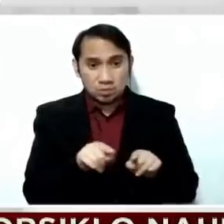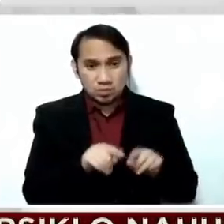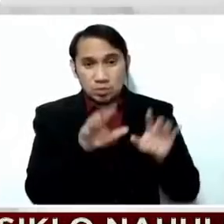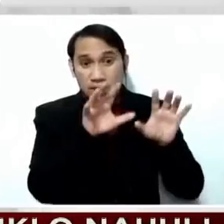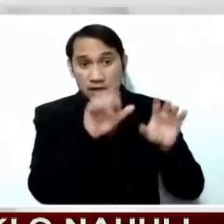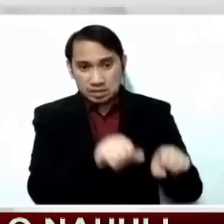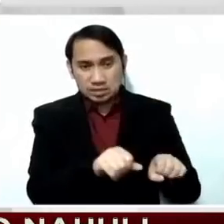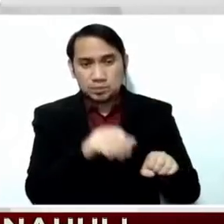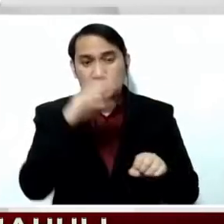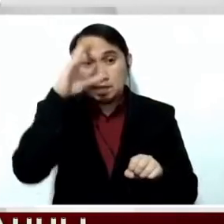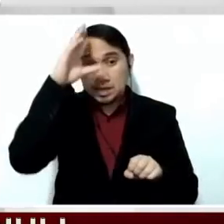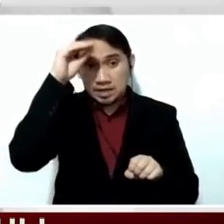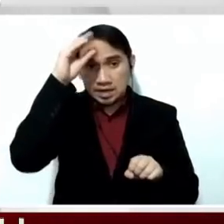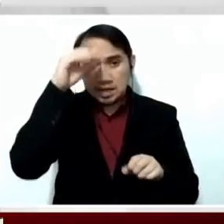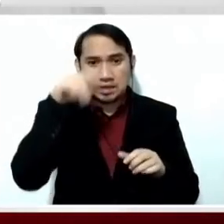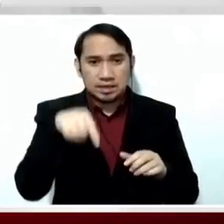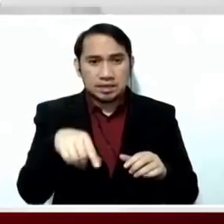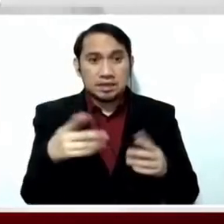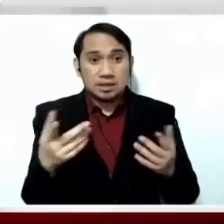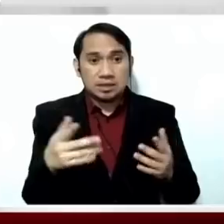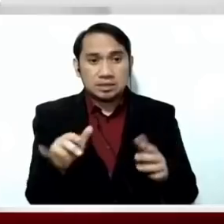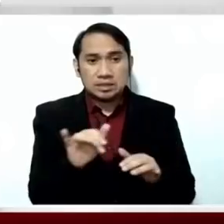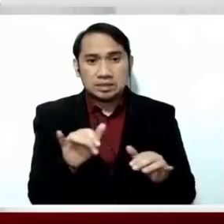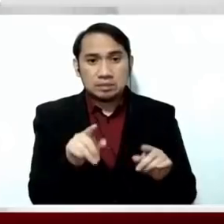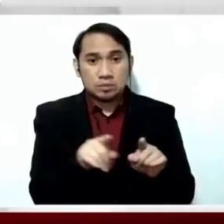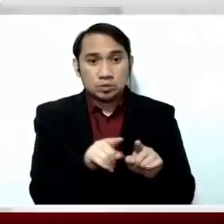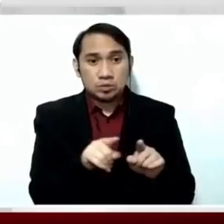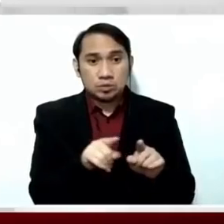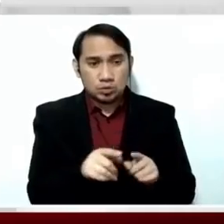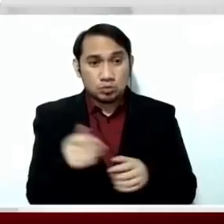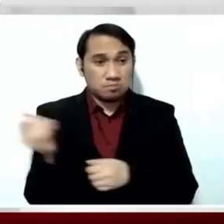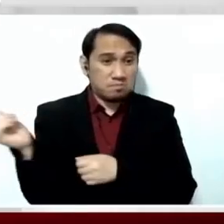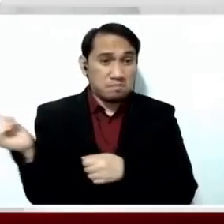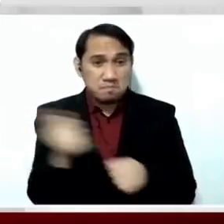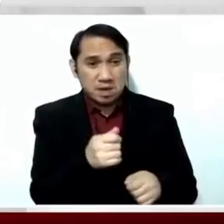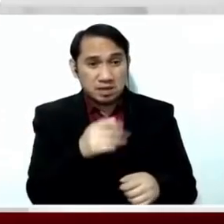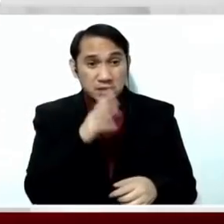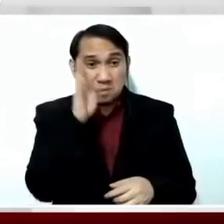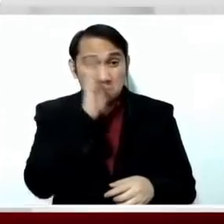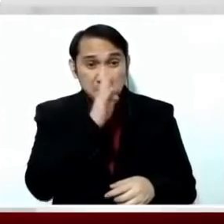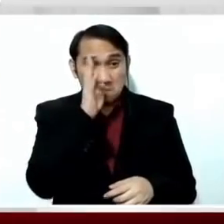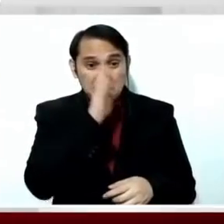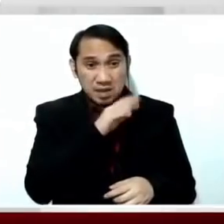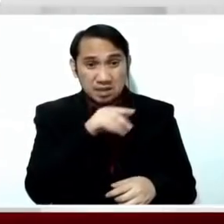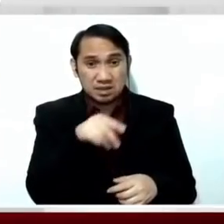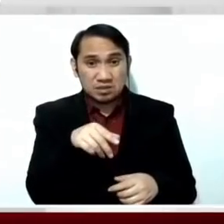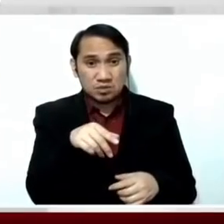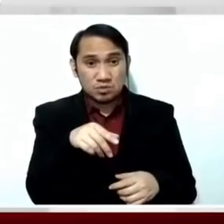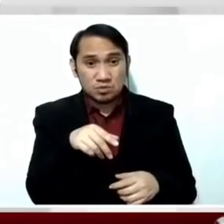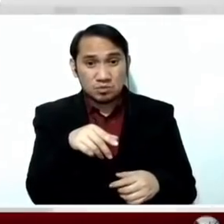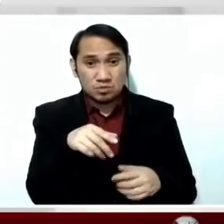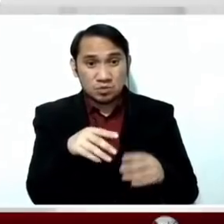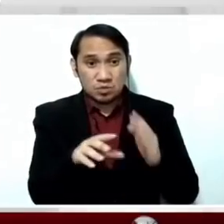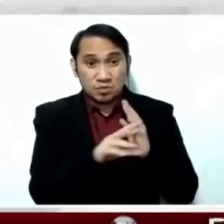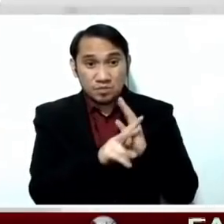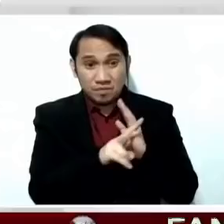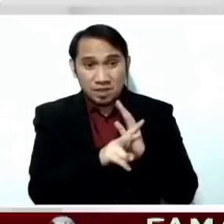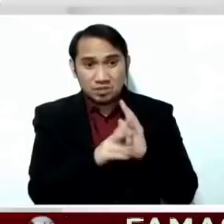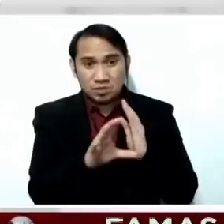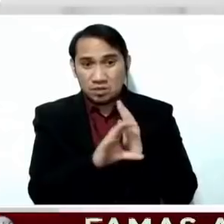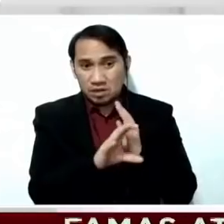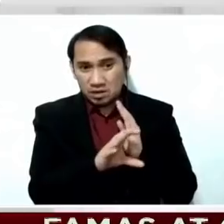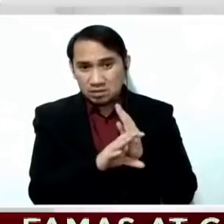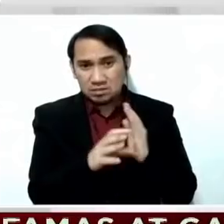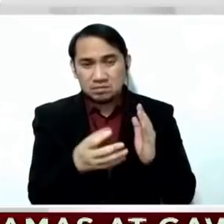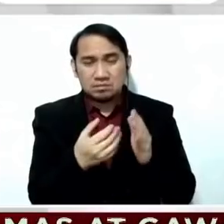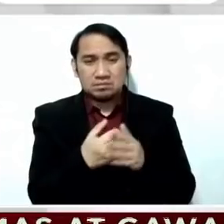Police ang sospek na sangkot naman sa basag kotse. May makukuha ko sana ako na ano siya ng kotse. May